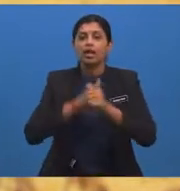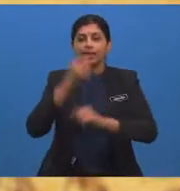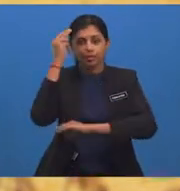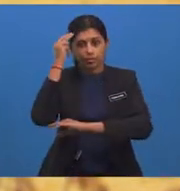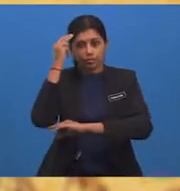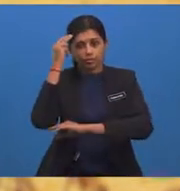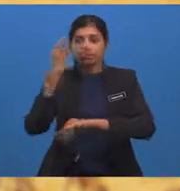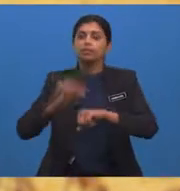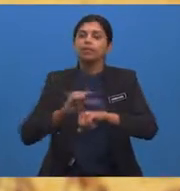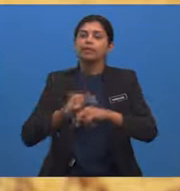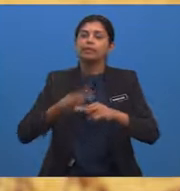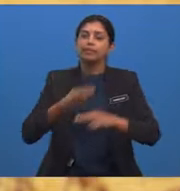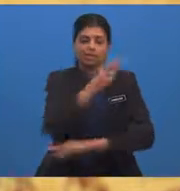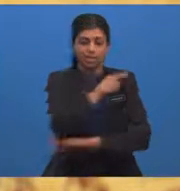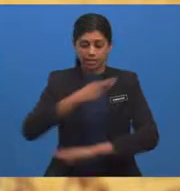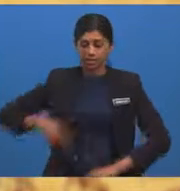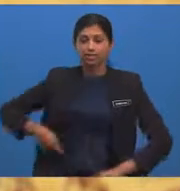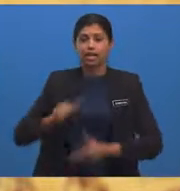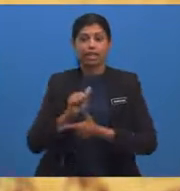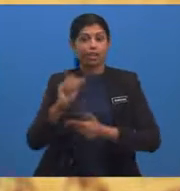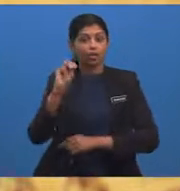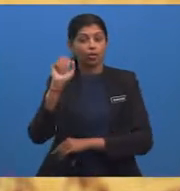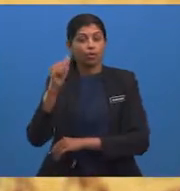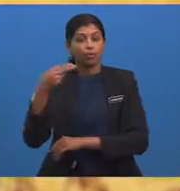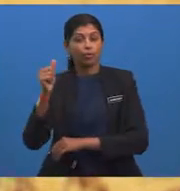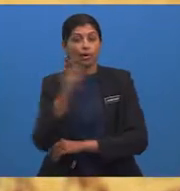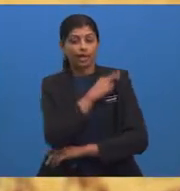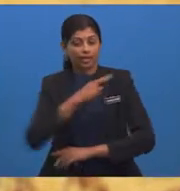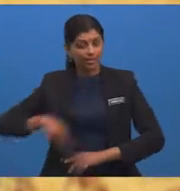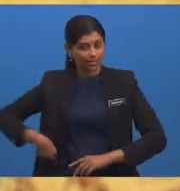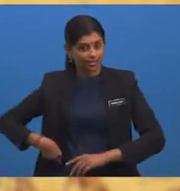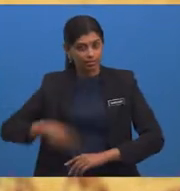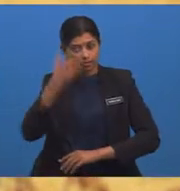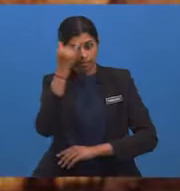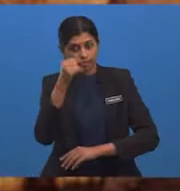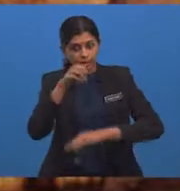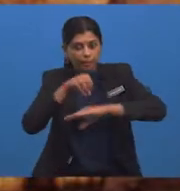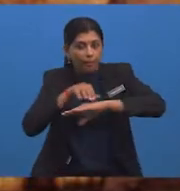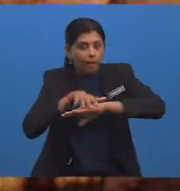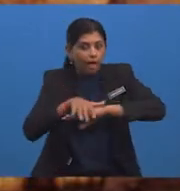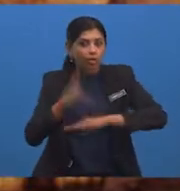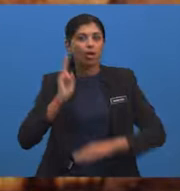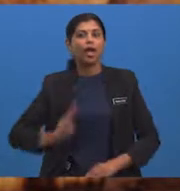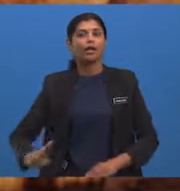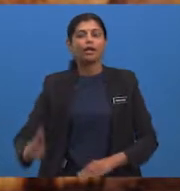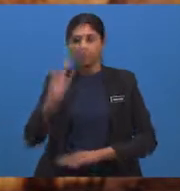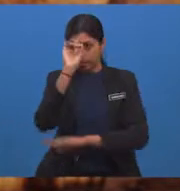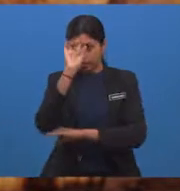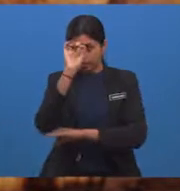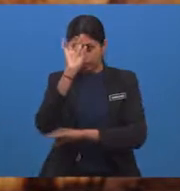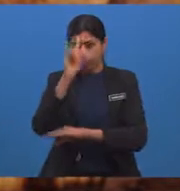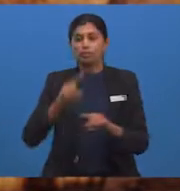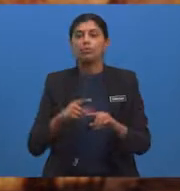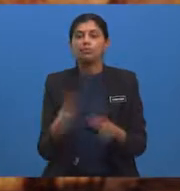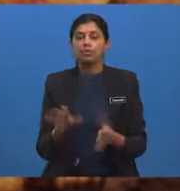gelaran raja dan maharaja akibat daripada pengaruh agama Hindu dan Buddha. Manakala gelaran sultan